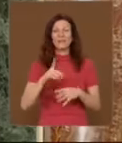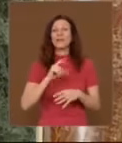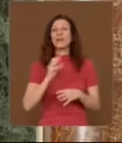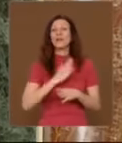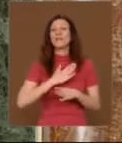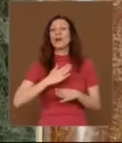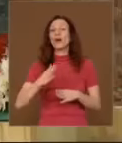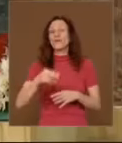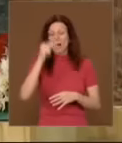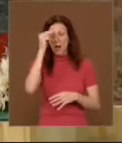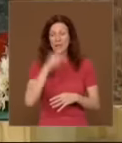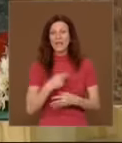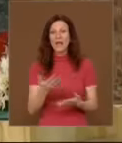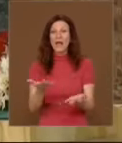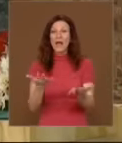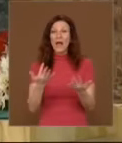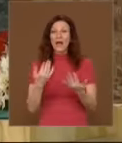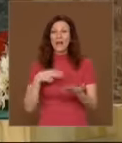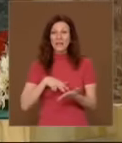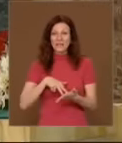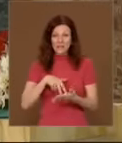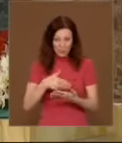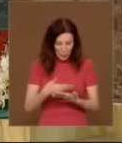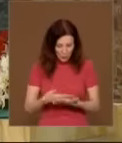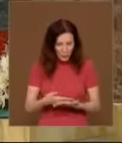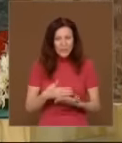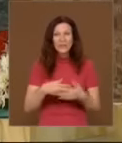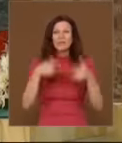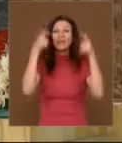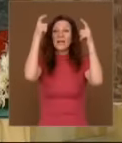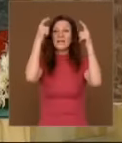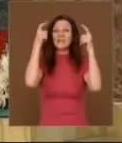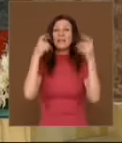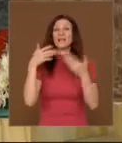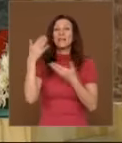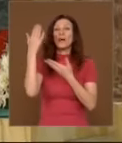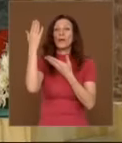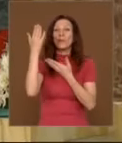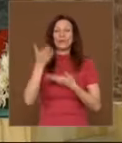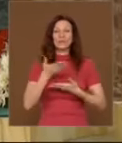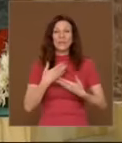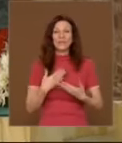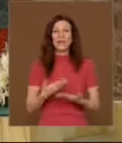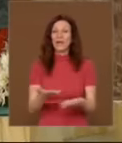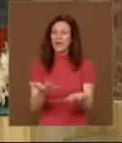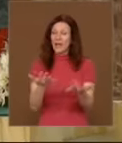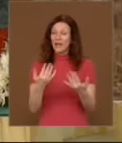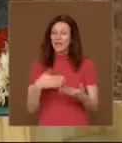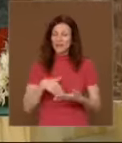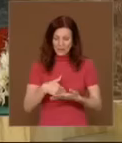Амин. Приидите, поклоним се Цареви нашему Богу. Приидите, поклоним се и припадем Христу Цареви нашему